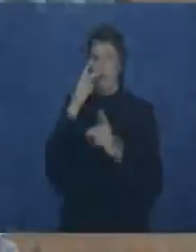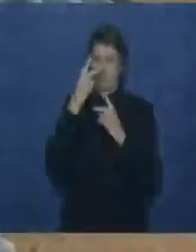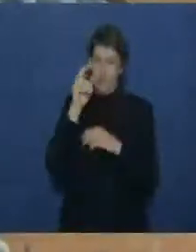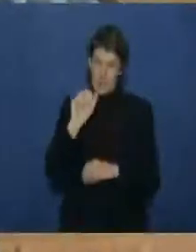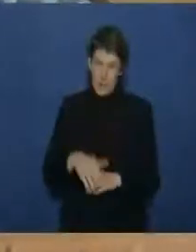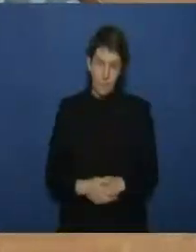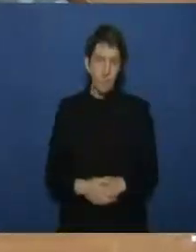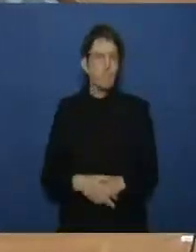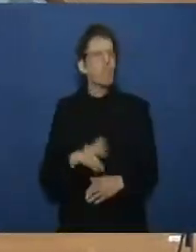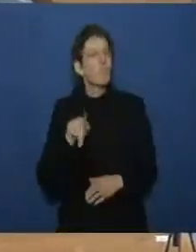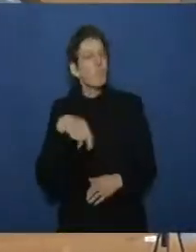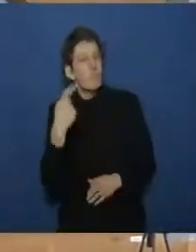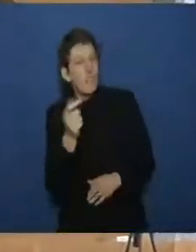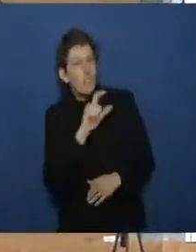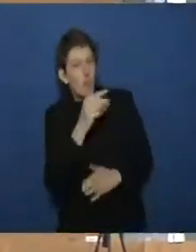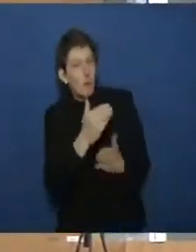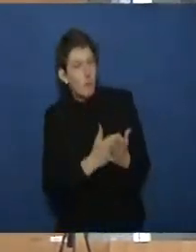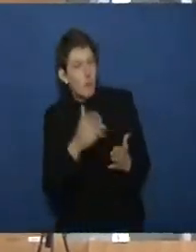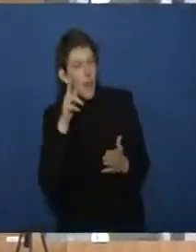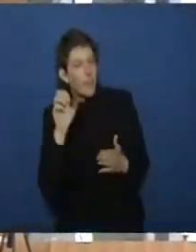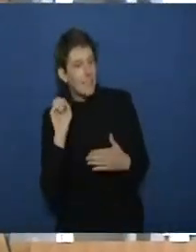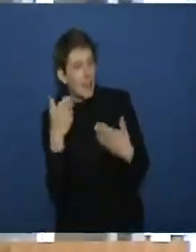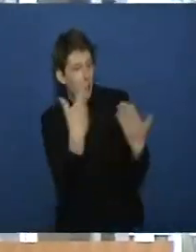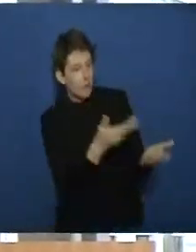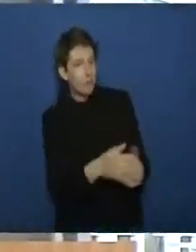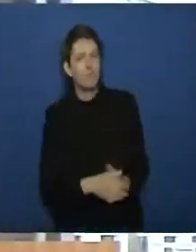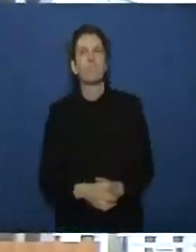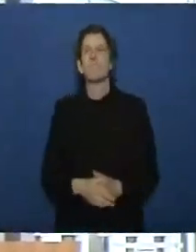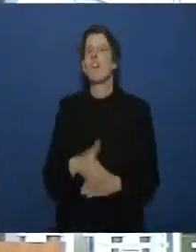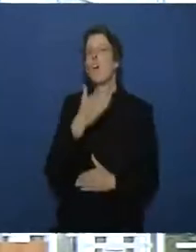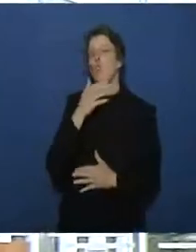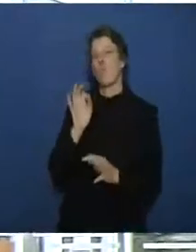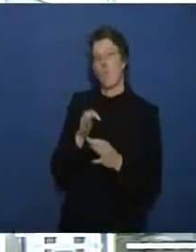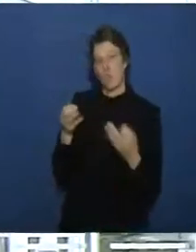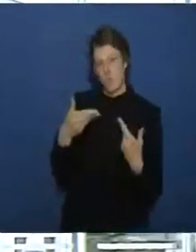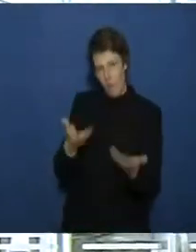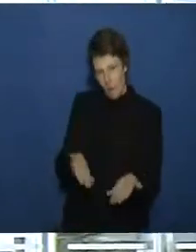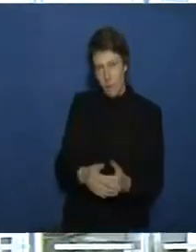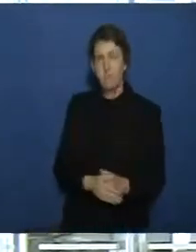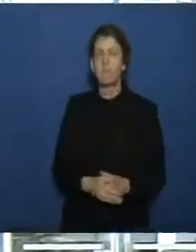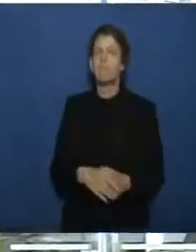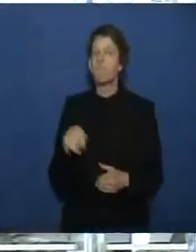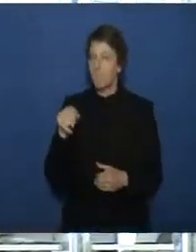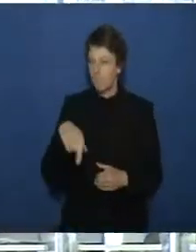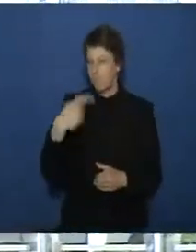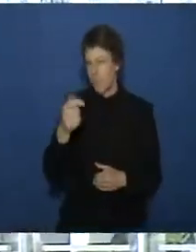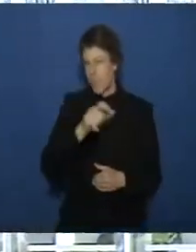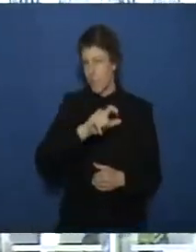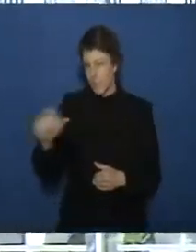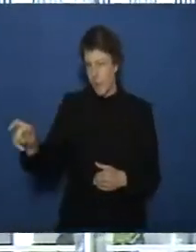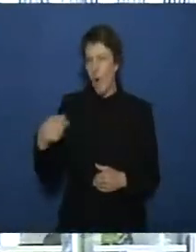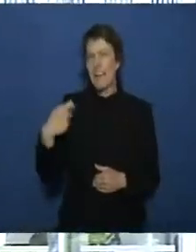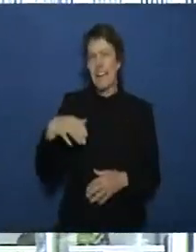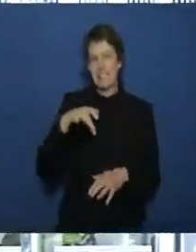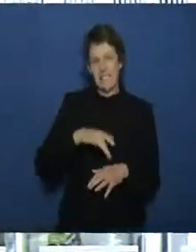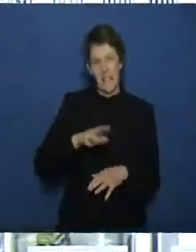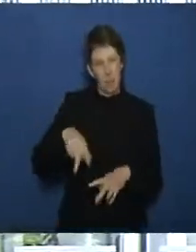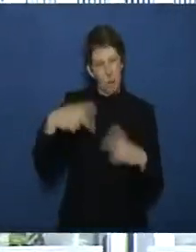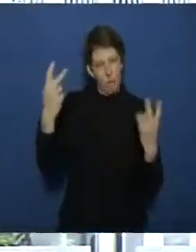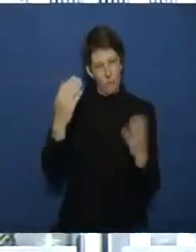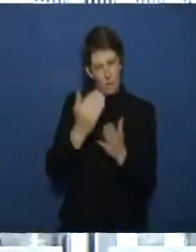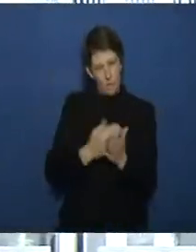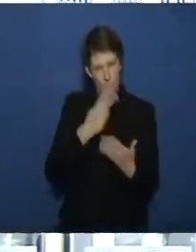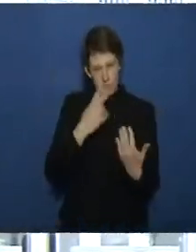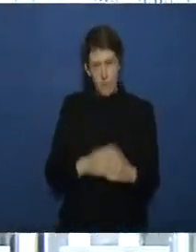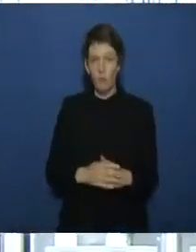für die Termine der nächsten Woche. Bitte schön. Ja, einen schönen guten Tag, meine Damen und Herren. Kurzer Blick auf die öffentlichen Termine der kommenden Woche. Gleich am Montag